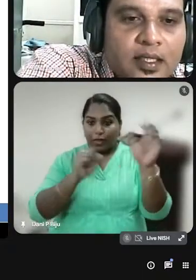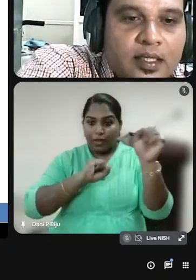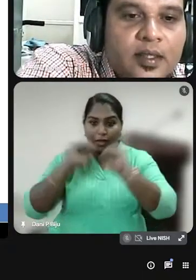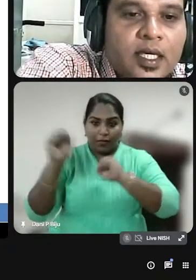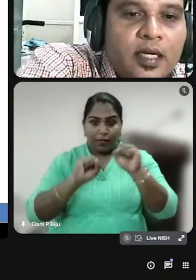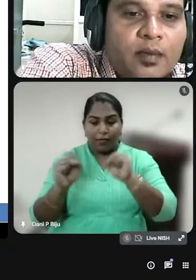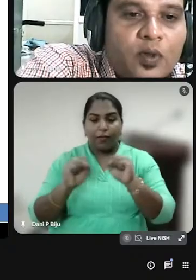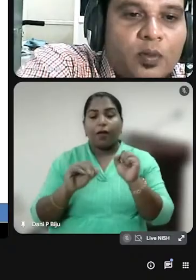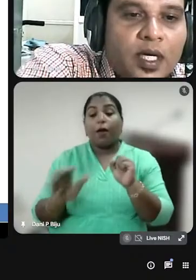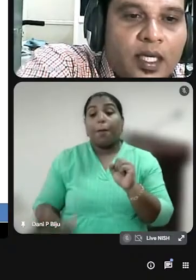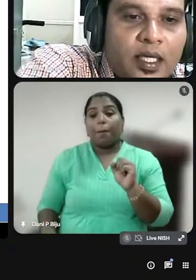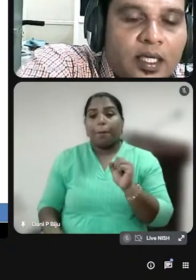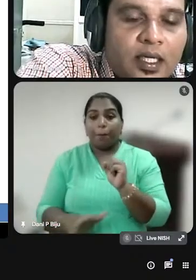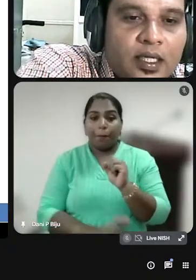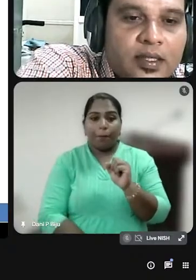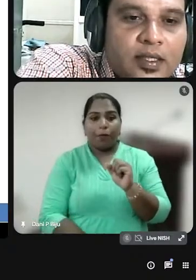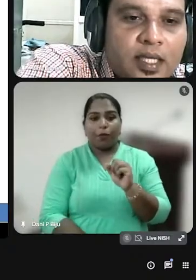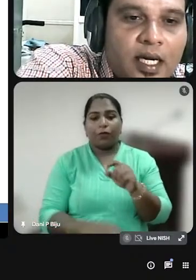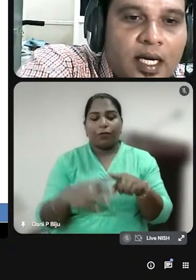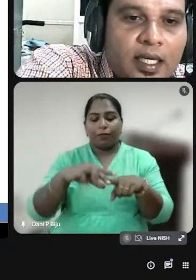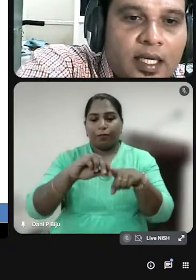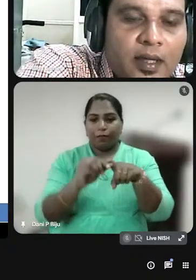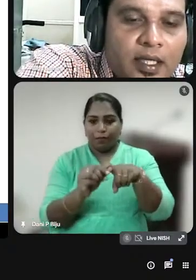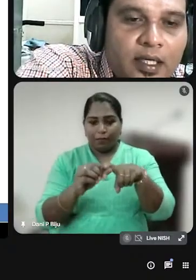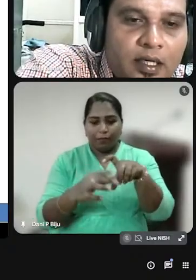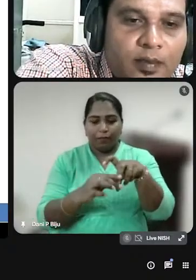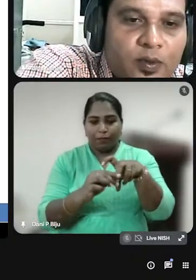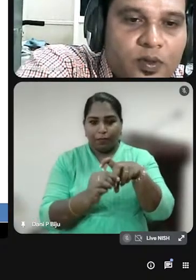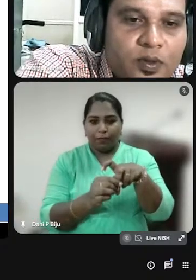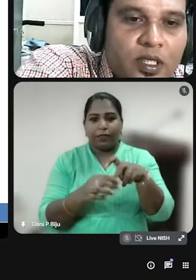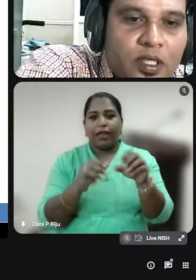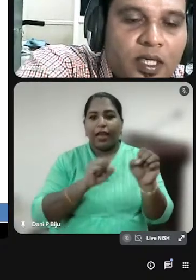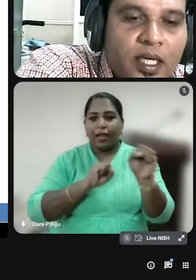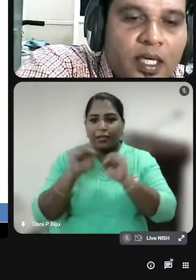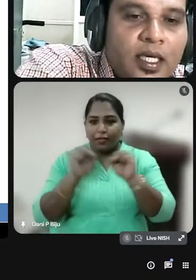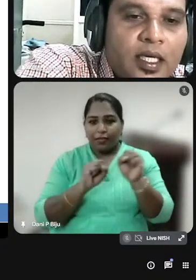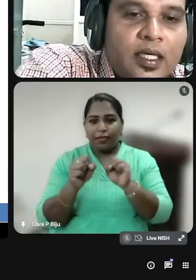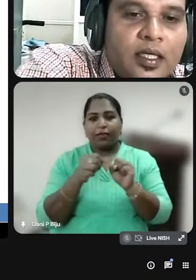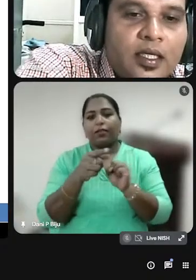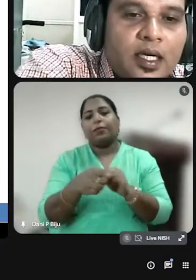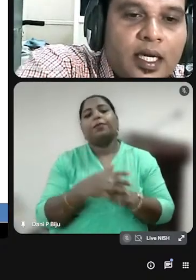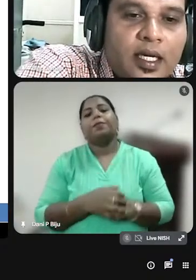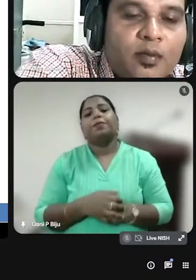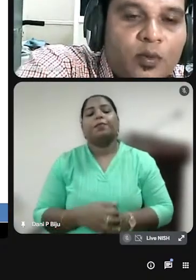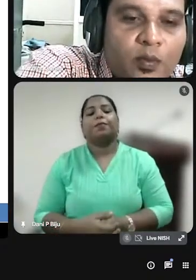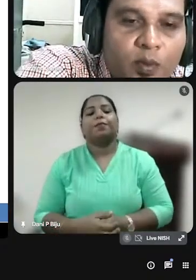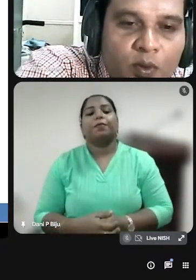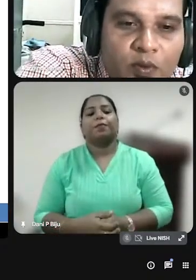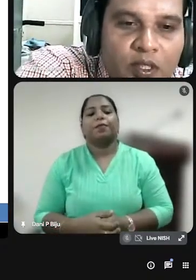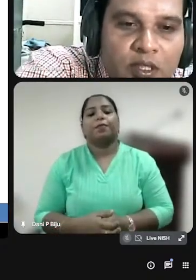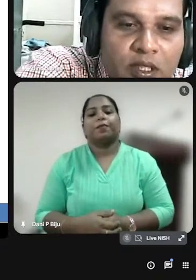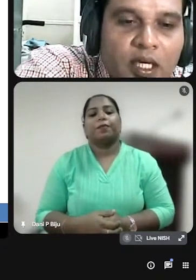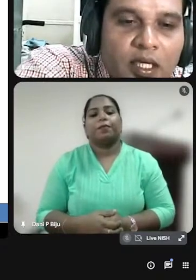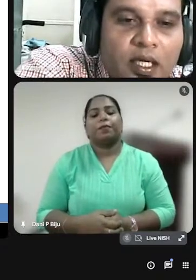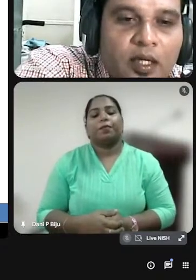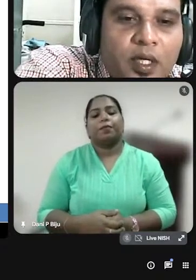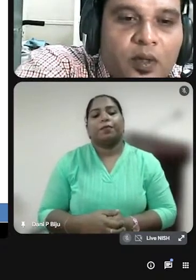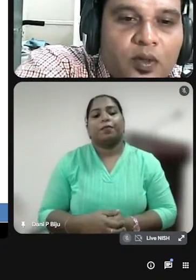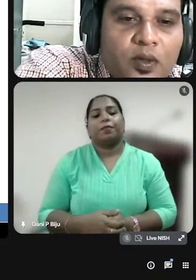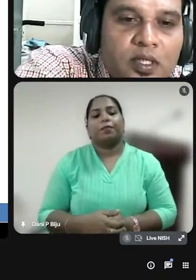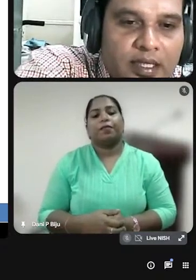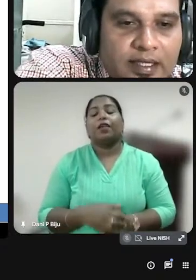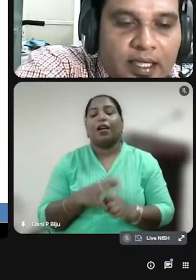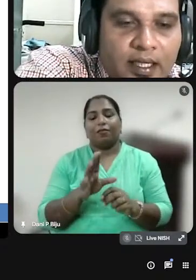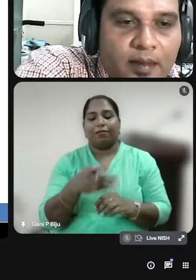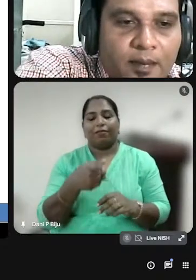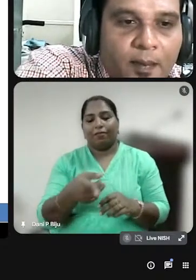മടങ്ങിയിരിക്കുന്ന എക്സസൈസ്. ഈ മുട്ട് മടങ്ങിയിരിക്കുന്ന എക്സസൈസ് അതേ ഈ പൊസിഷനിൽ തന്നെ ഇരുന്ന് കൈകൾ മുമ്പോട്ട് വെച്ച് നടുവിനെ